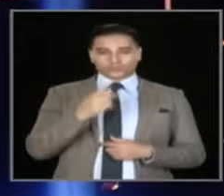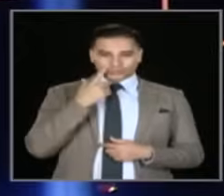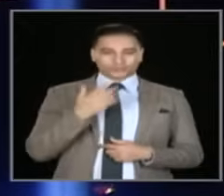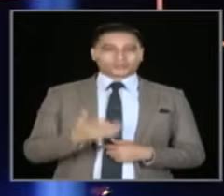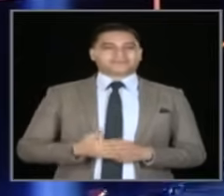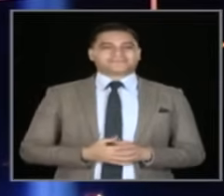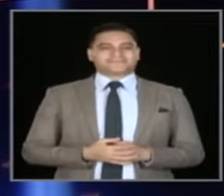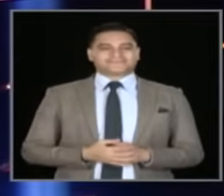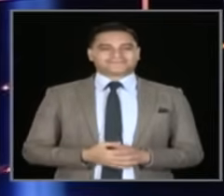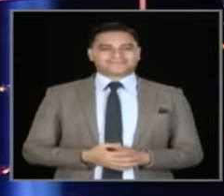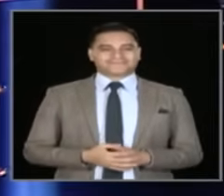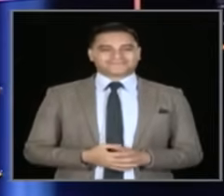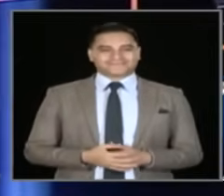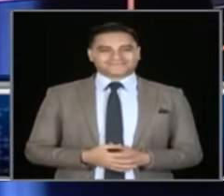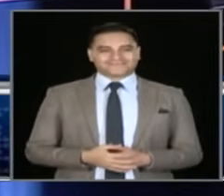هو